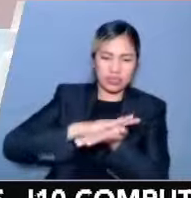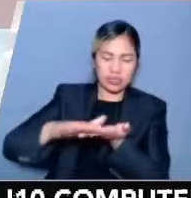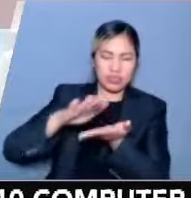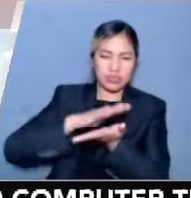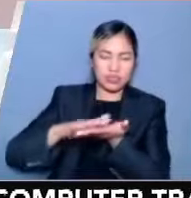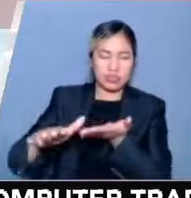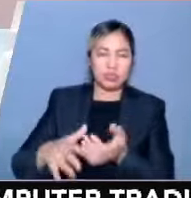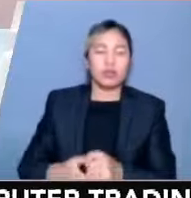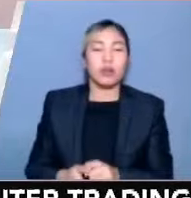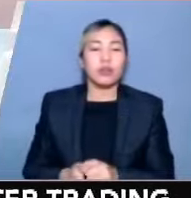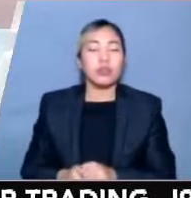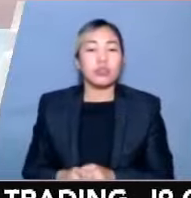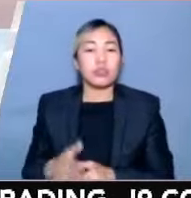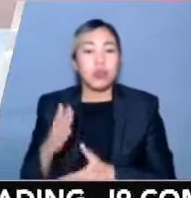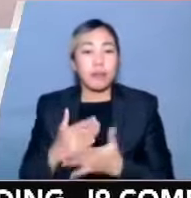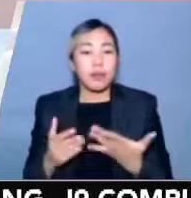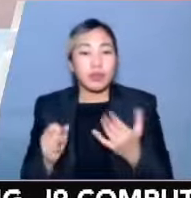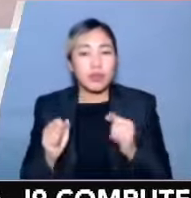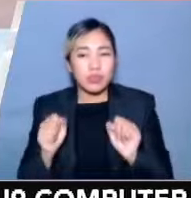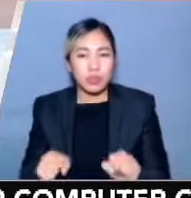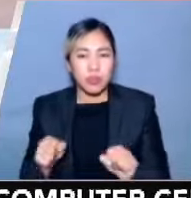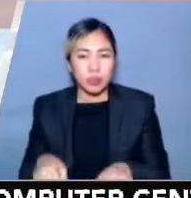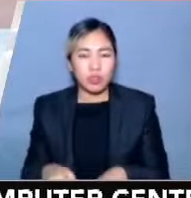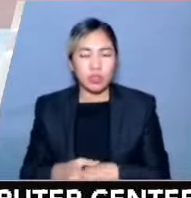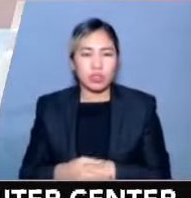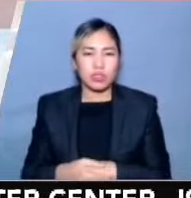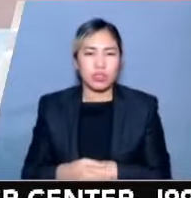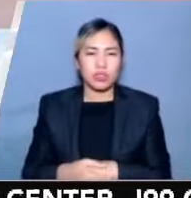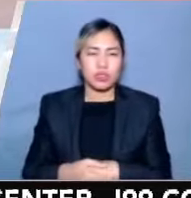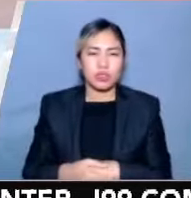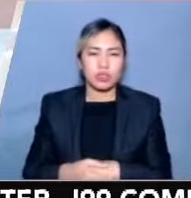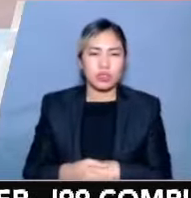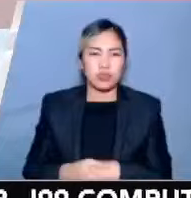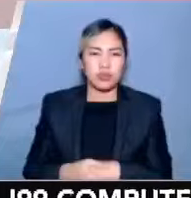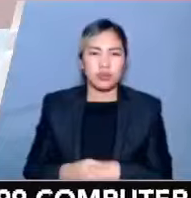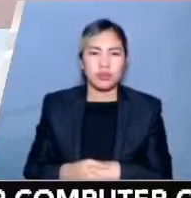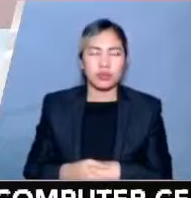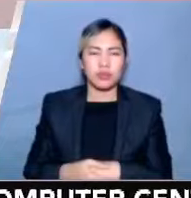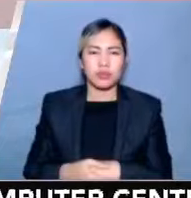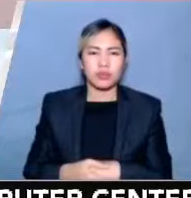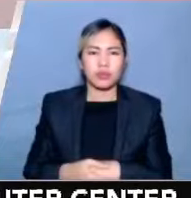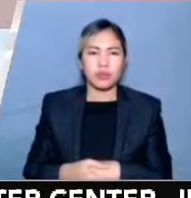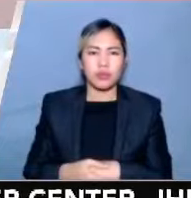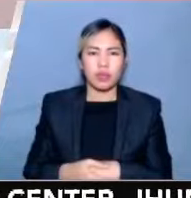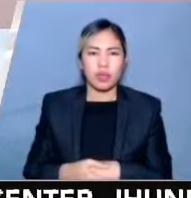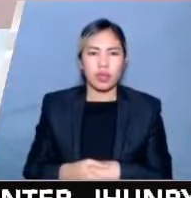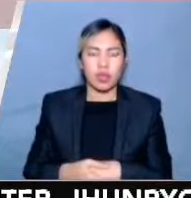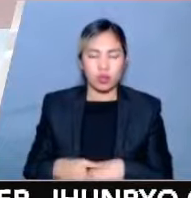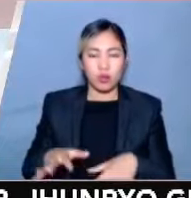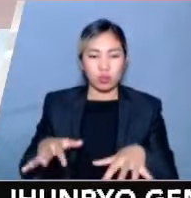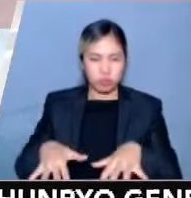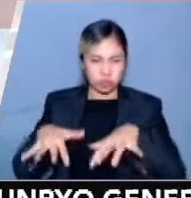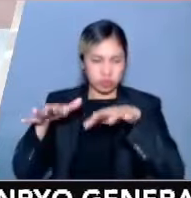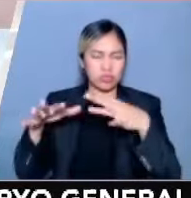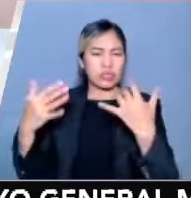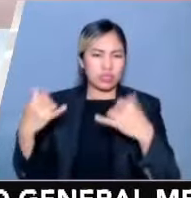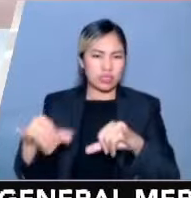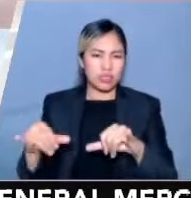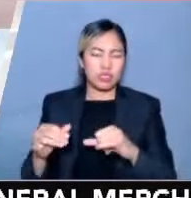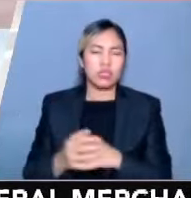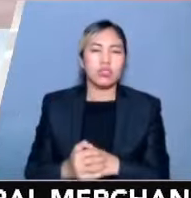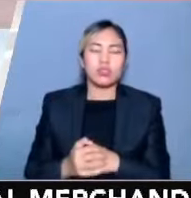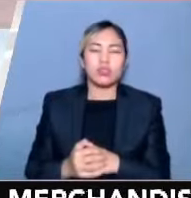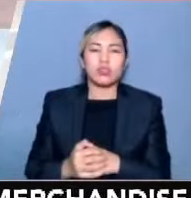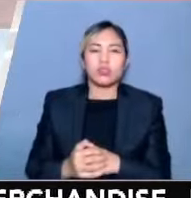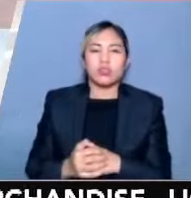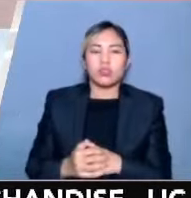posibleng natangay po ng tubig, no? But until we find them, hindi